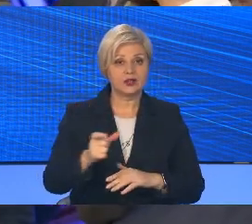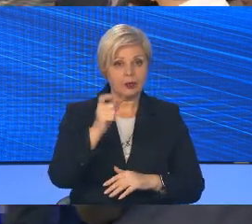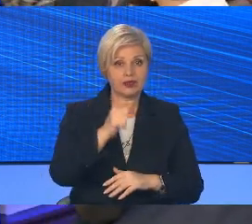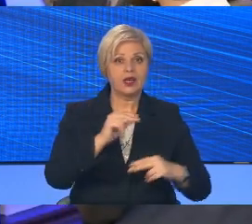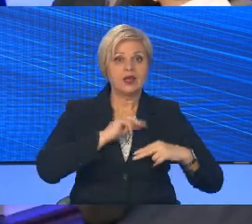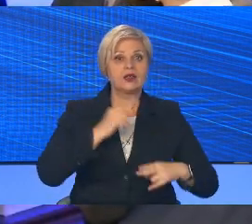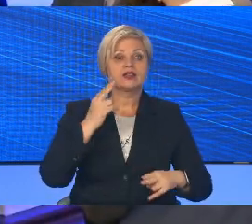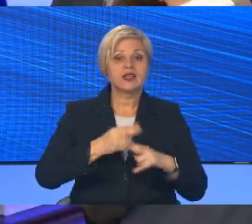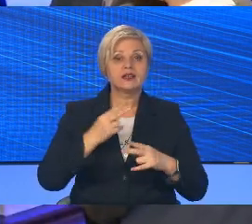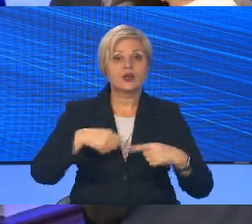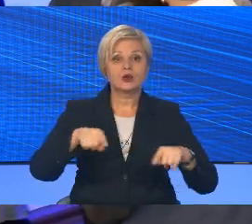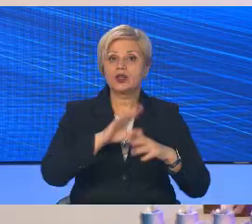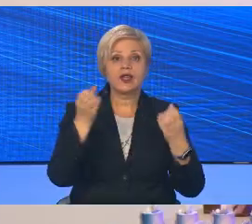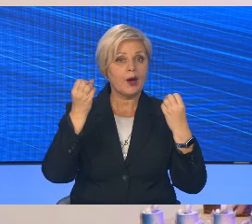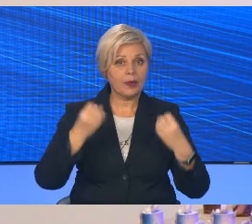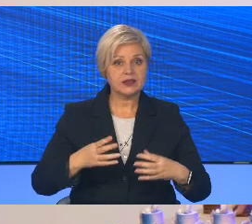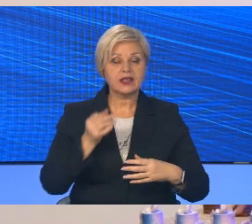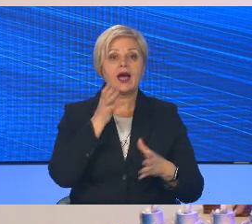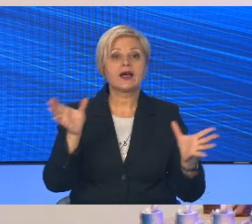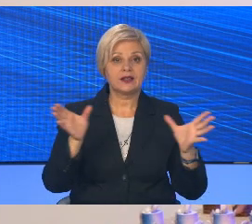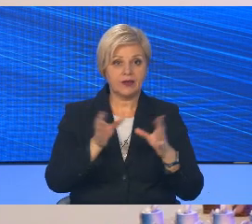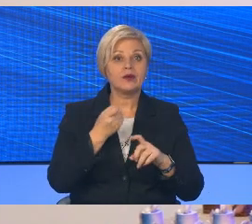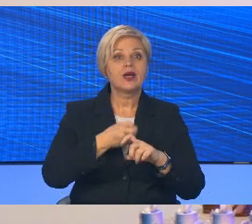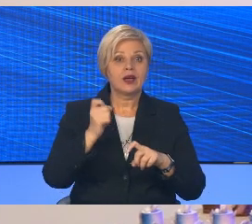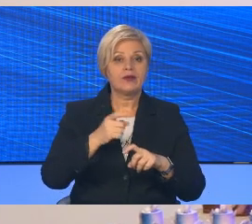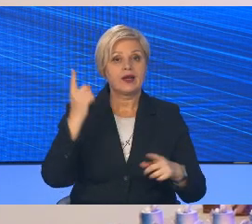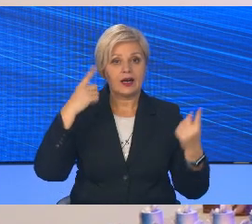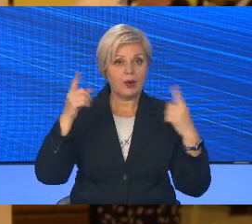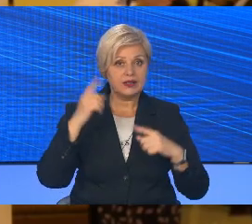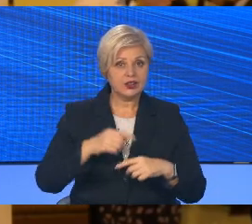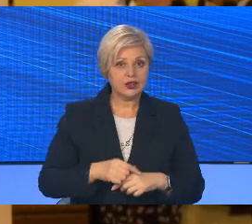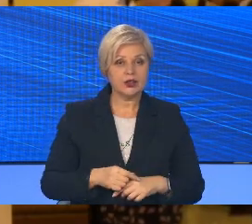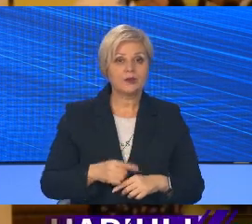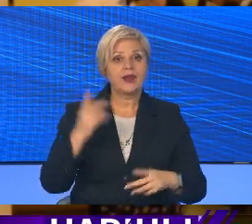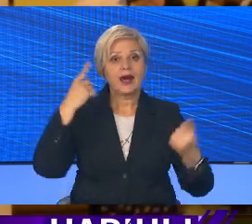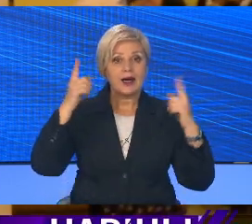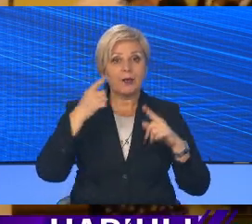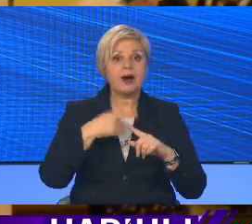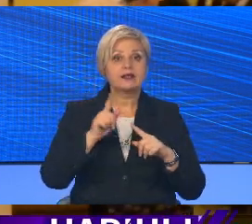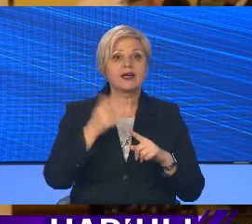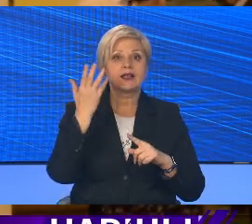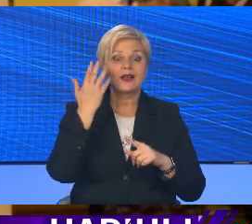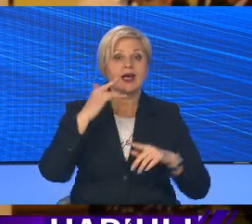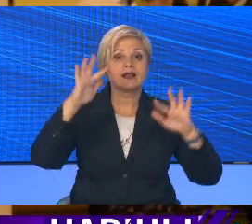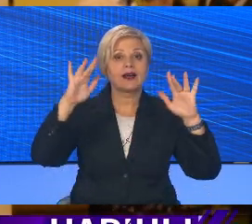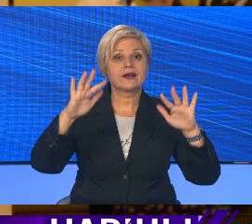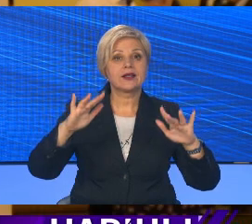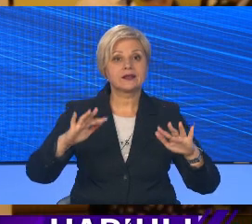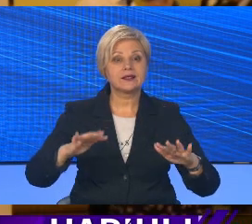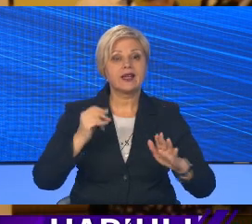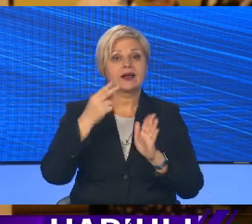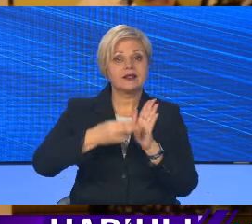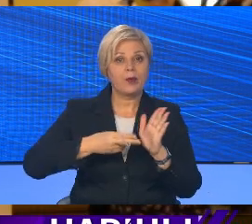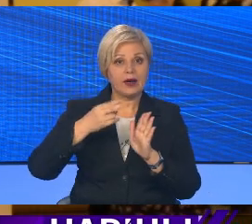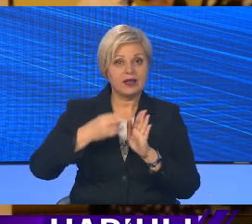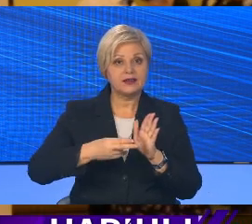Праца у чыгуначной галине непростая и одночасово вельми романтичная. Романтика – это когда падает снег на поезда